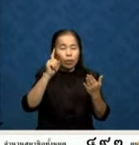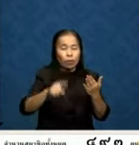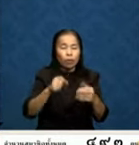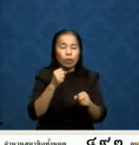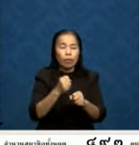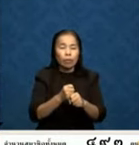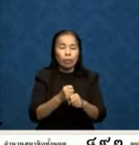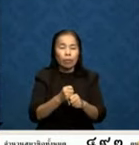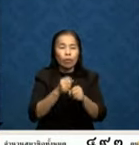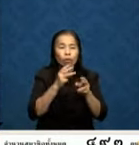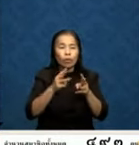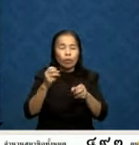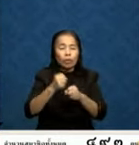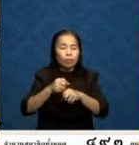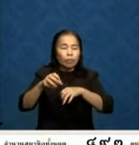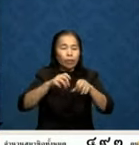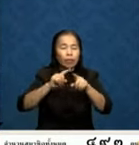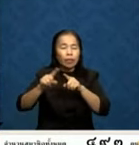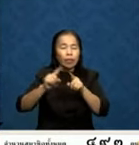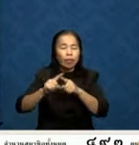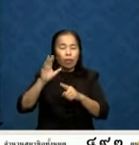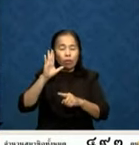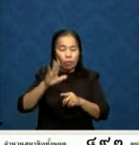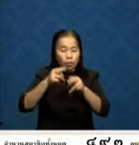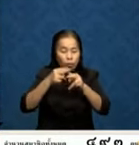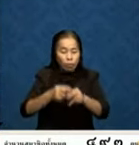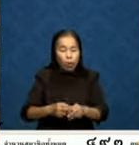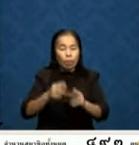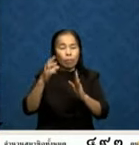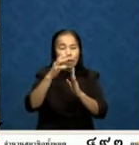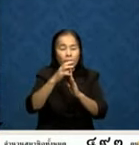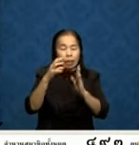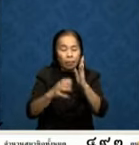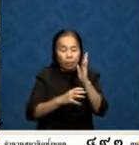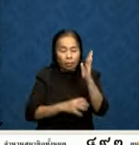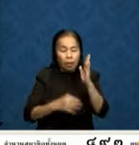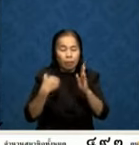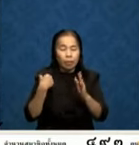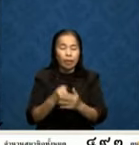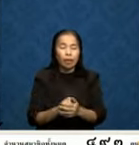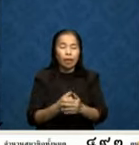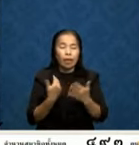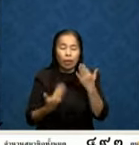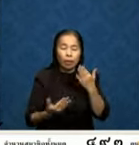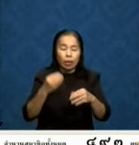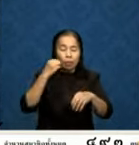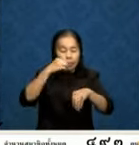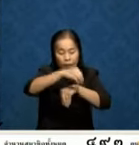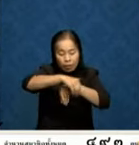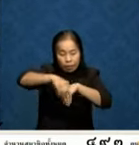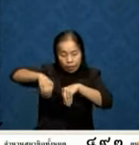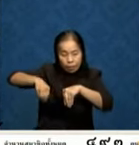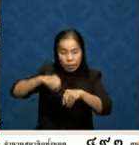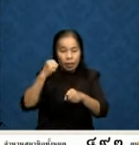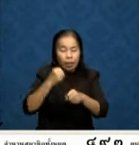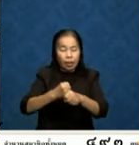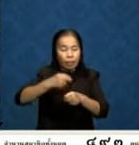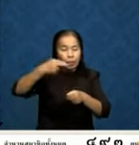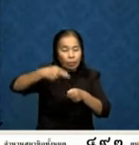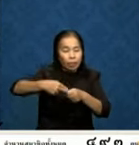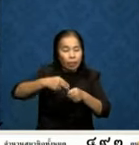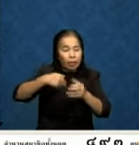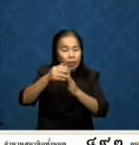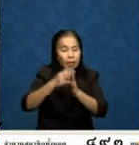การเป็น energy hub นะครับในภูมิภาคนี้นะครับนั่นก็หมายความว่าไม่ว่าจะเป็นเพื่อนบ้านเราที่ผลิตพลังงานจากพลังง